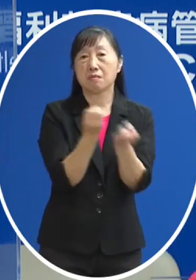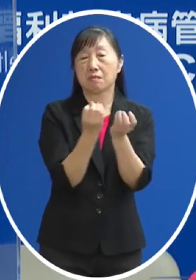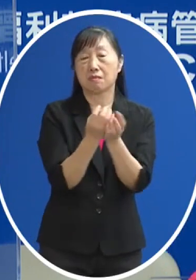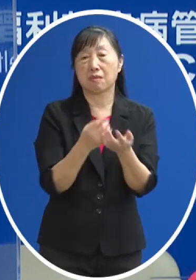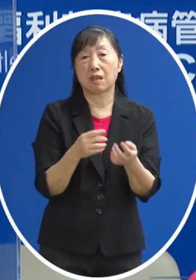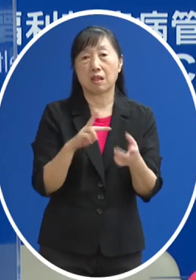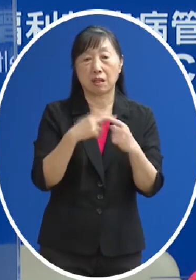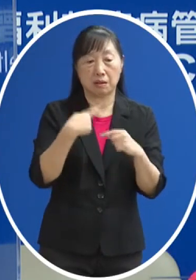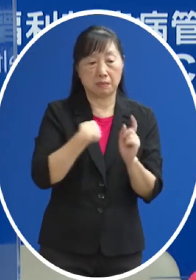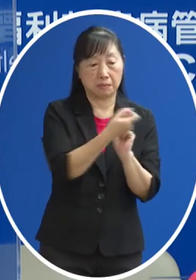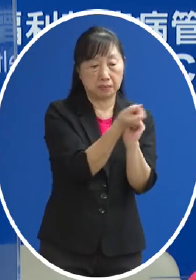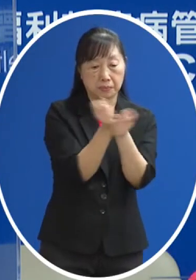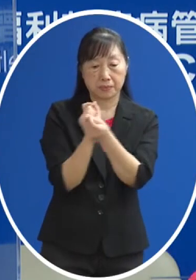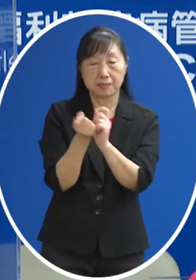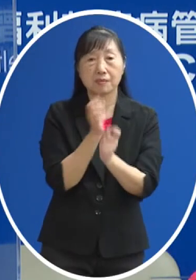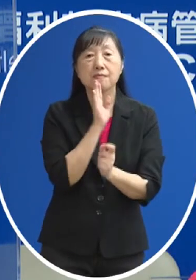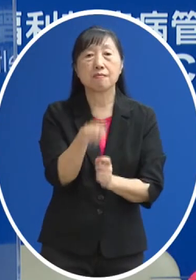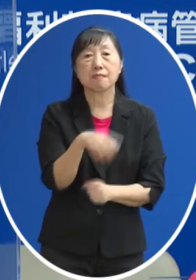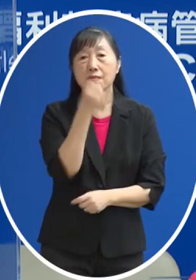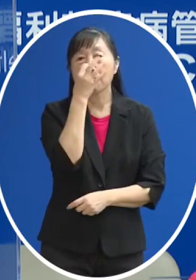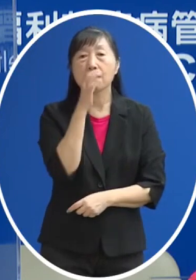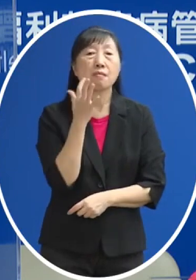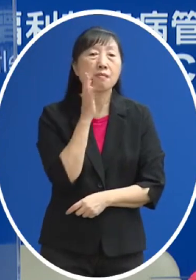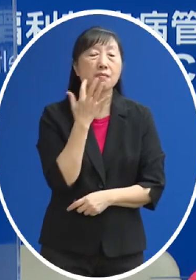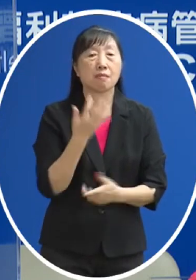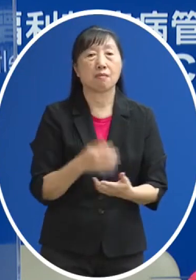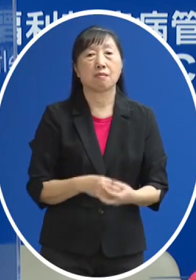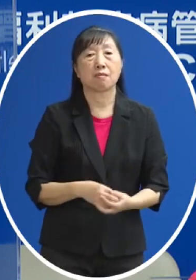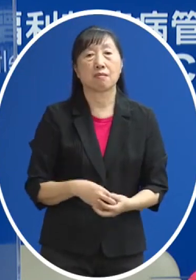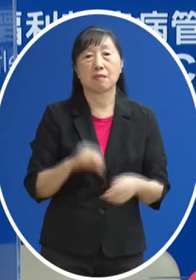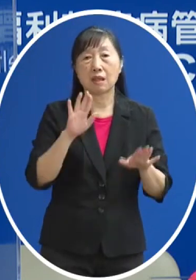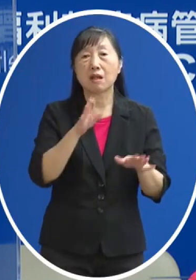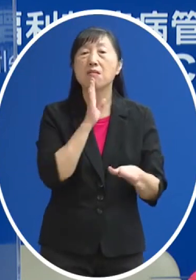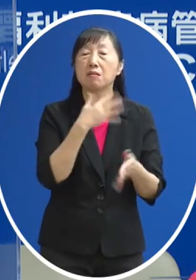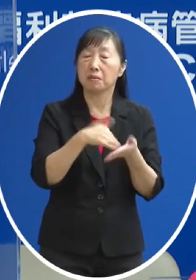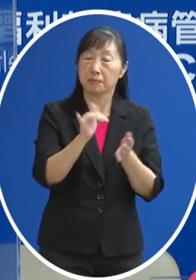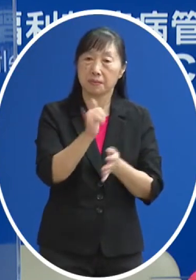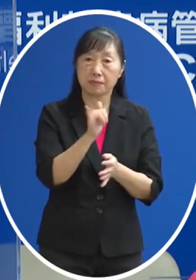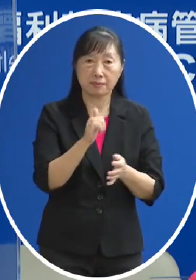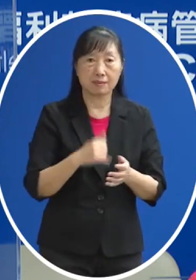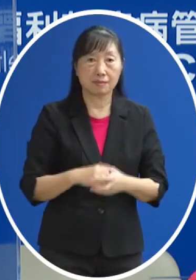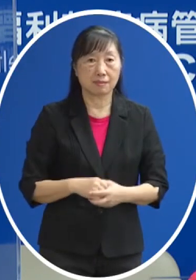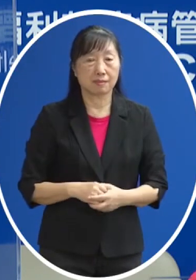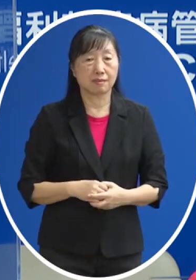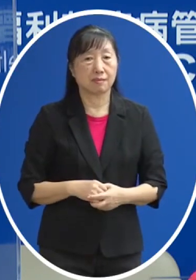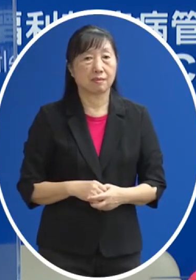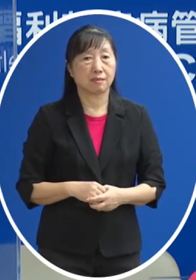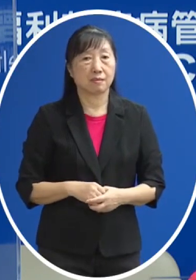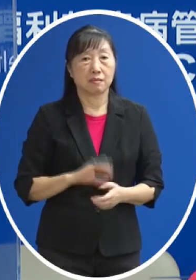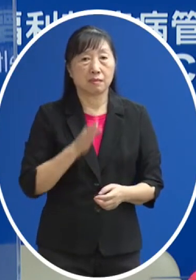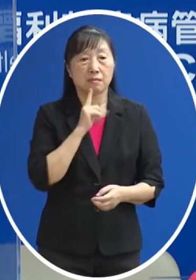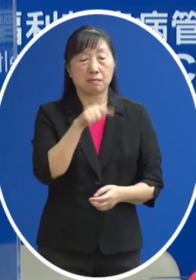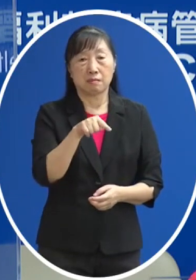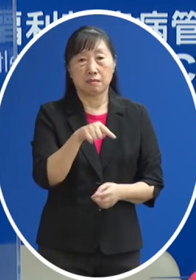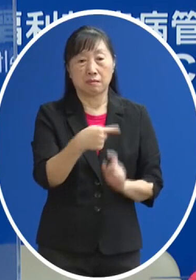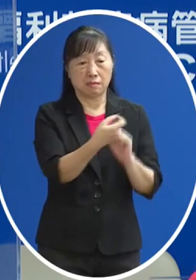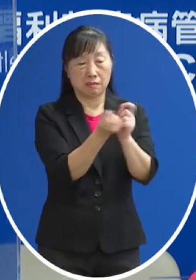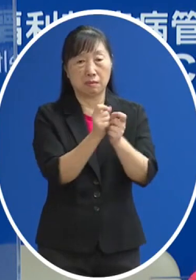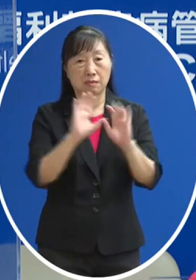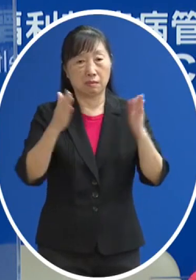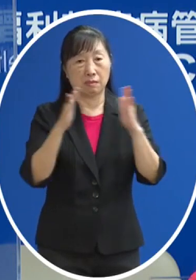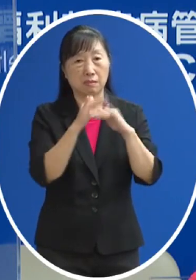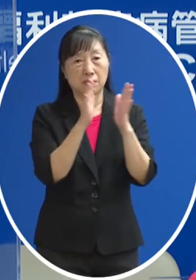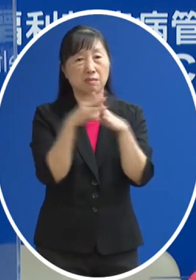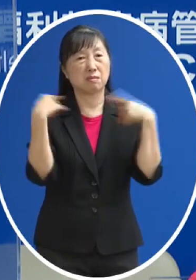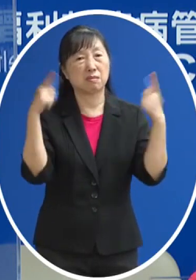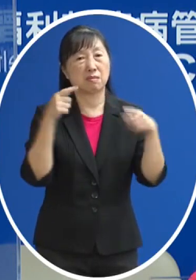比较接近的。香港澳门的情况当然现在目前是很好，那不过这些相关国家其实都往上